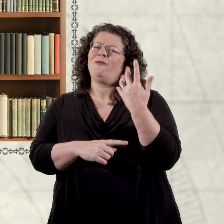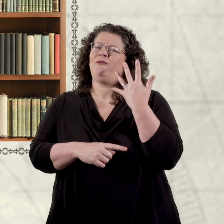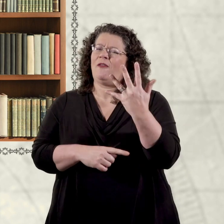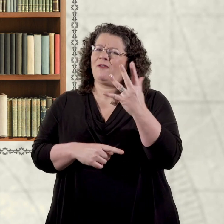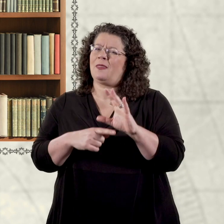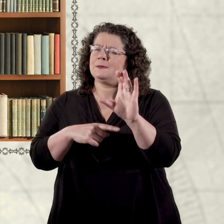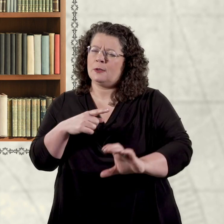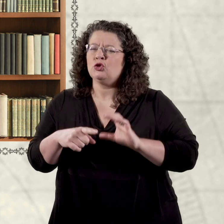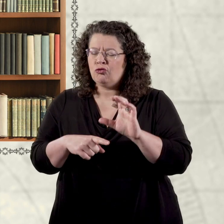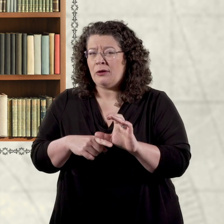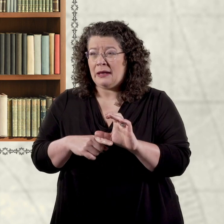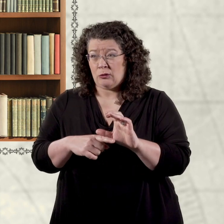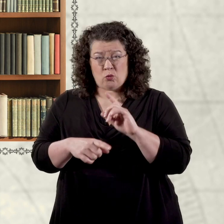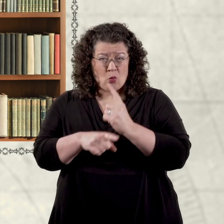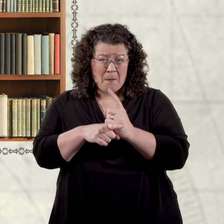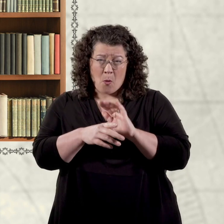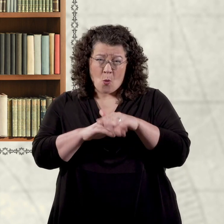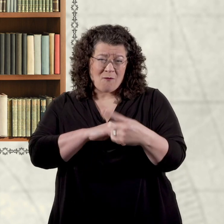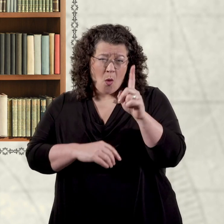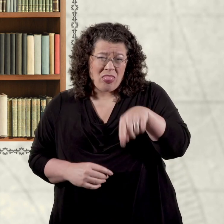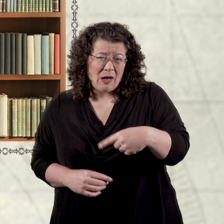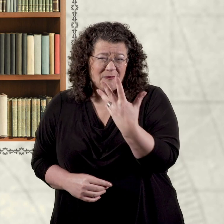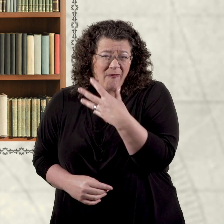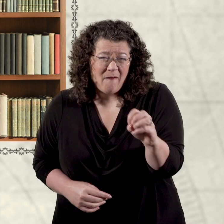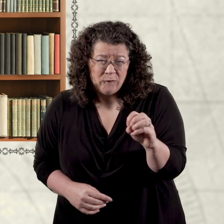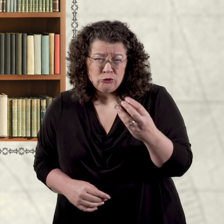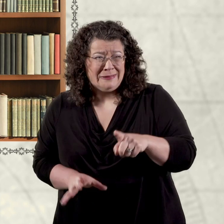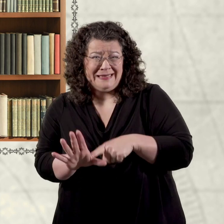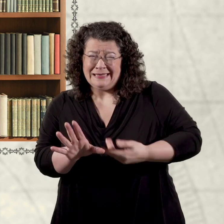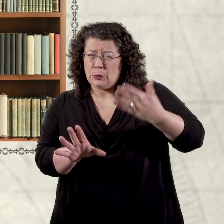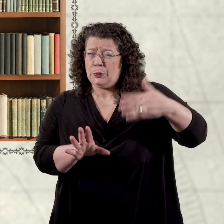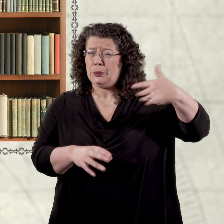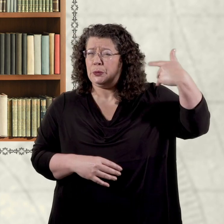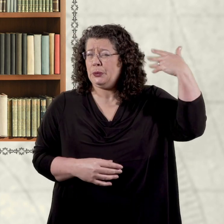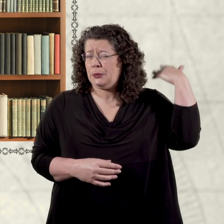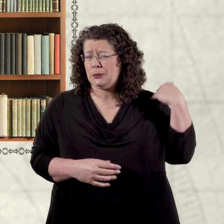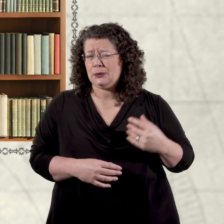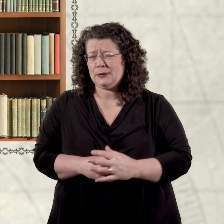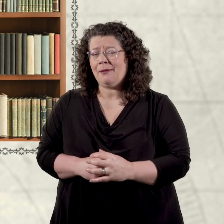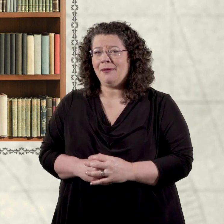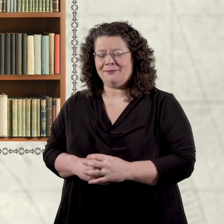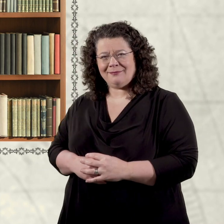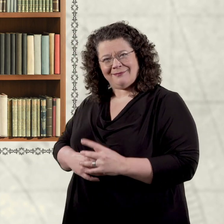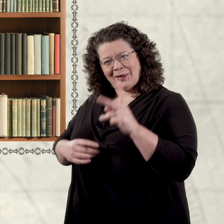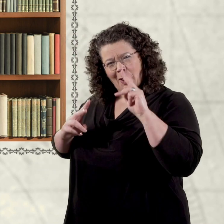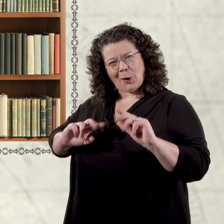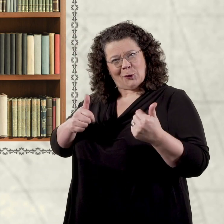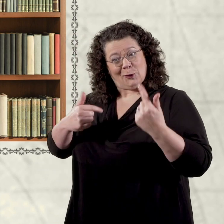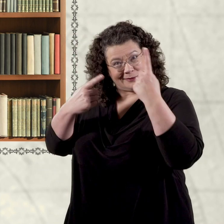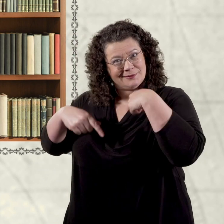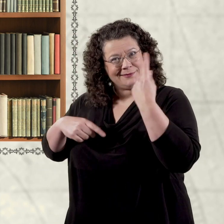ganrif. Felly dros 1,500 o flynyddoedd yn ôl. Dwi dal yn edrych yn dda am fo oed yn dydw.